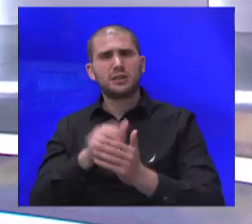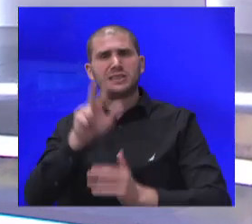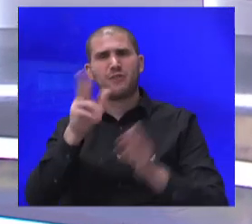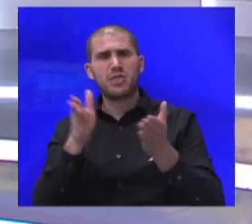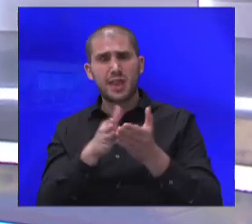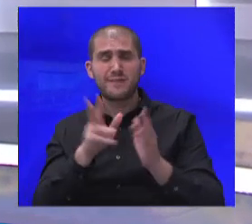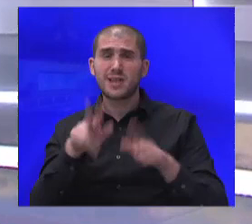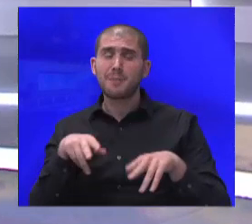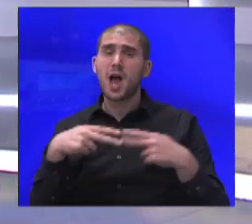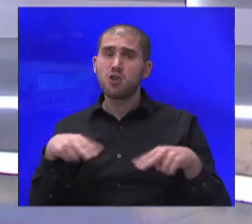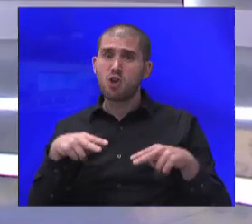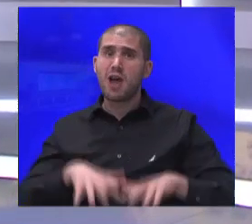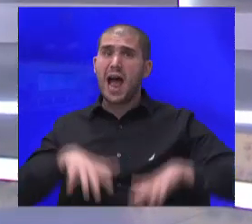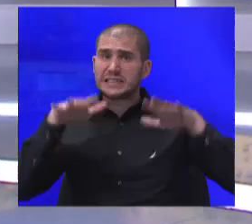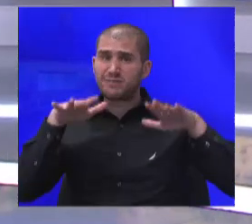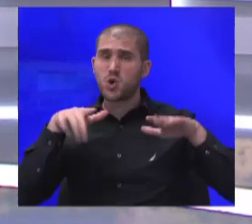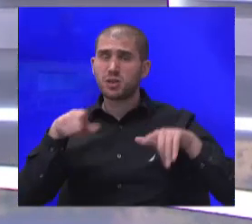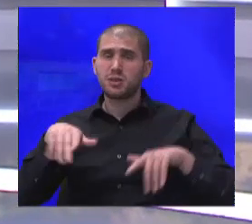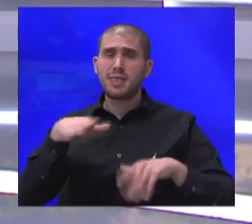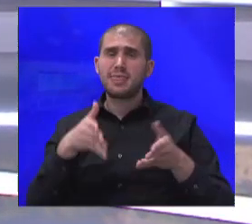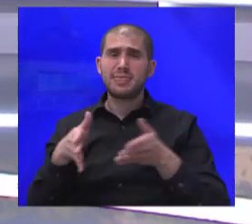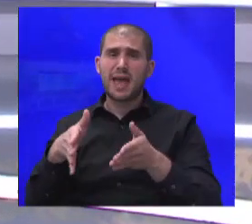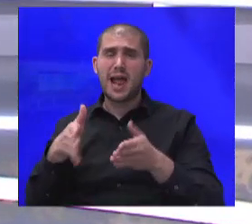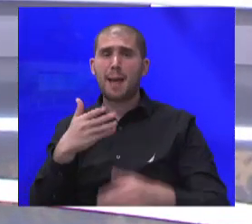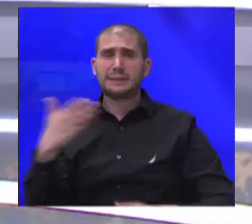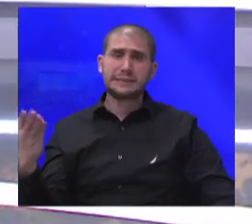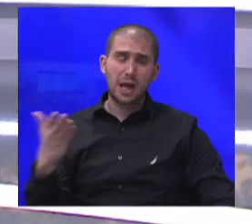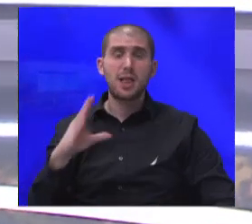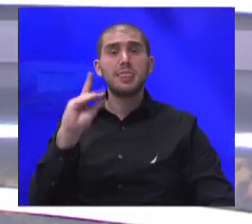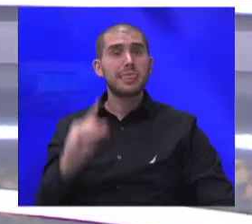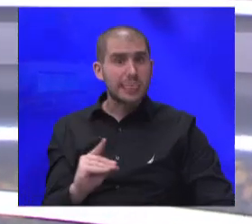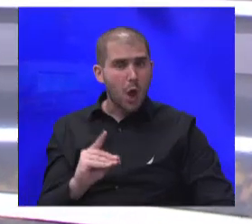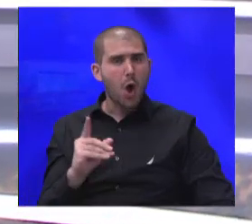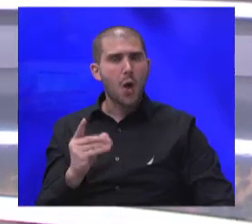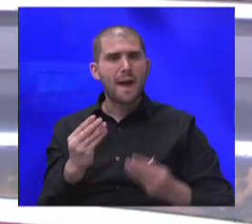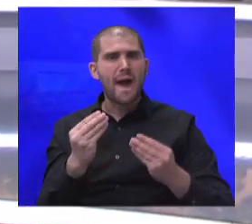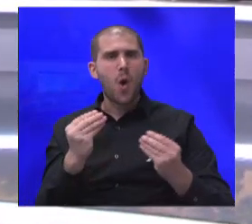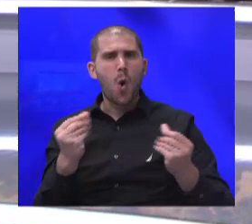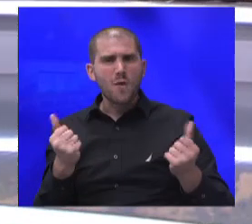להצפות, לשיטפונות בנחלי המזרח. בדרום יעשה אביך, ייתכנו סופות חול